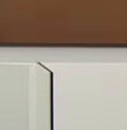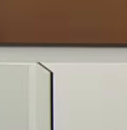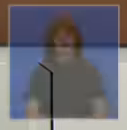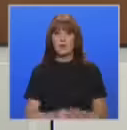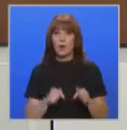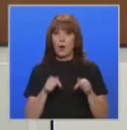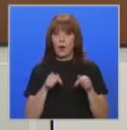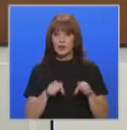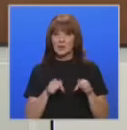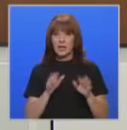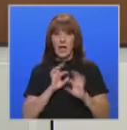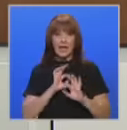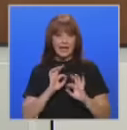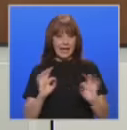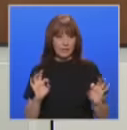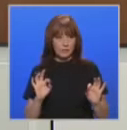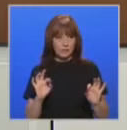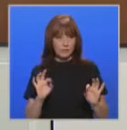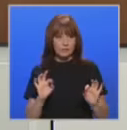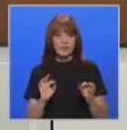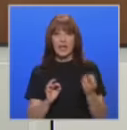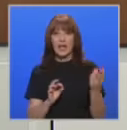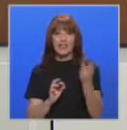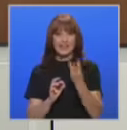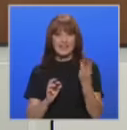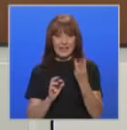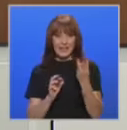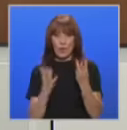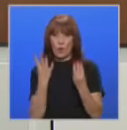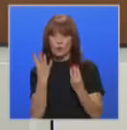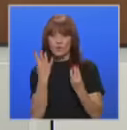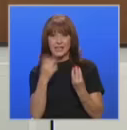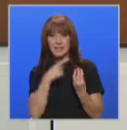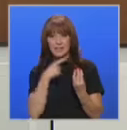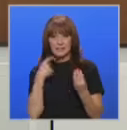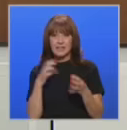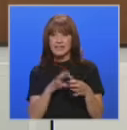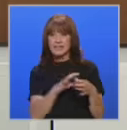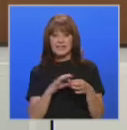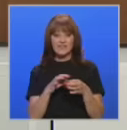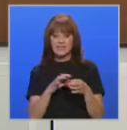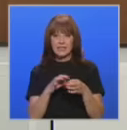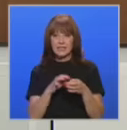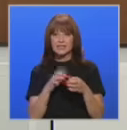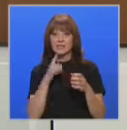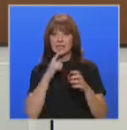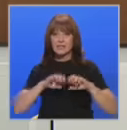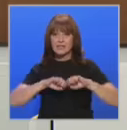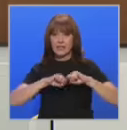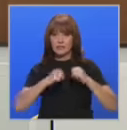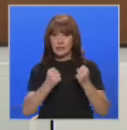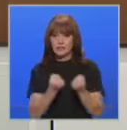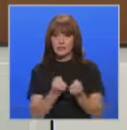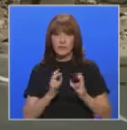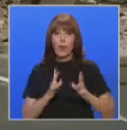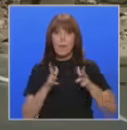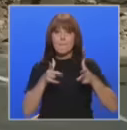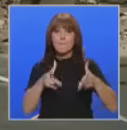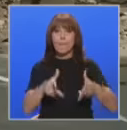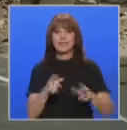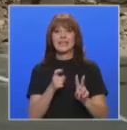От сега е ясно, че три от четирите жертви са свързани с срутването на моста в